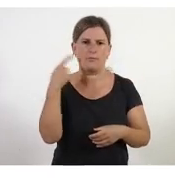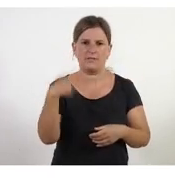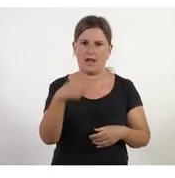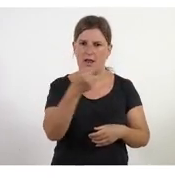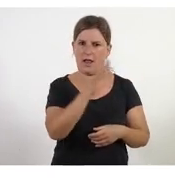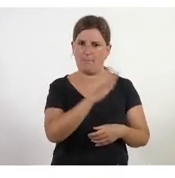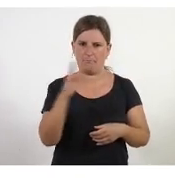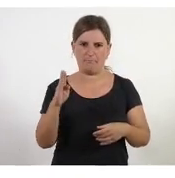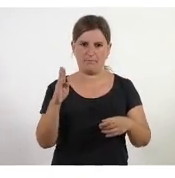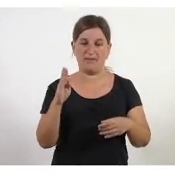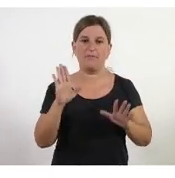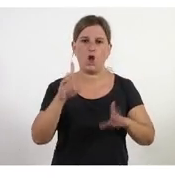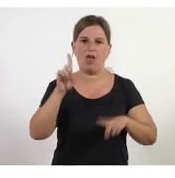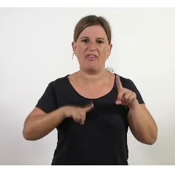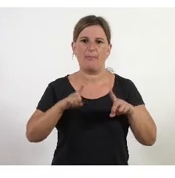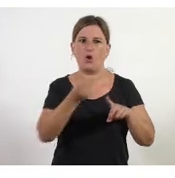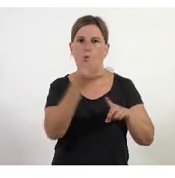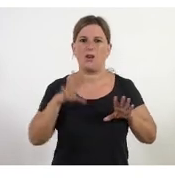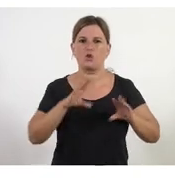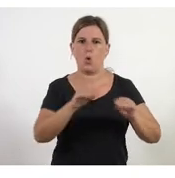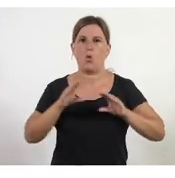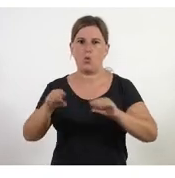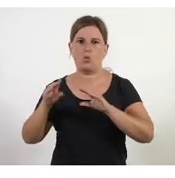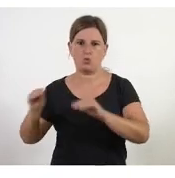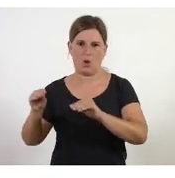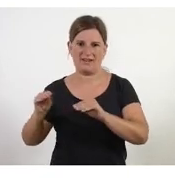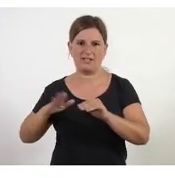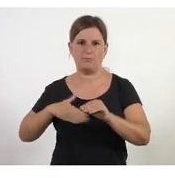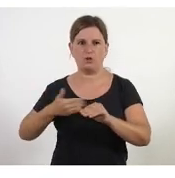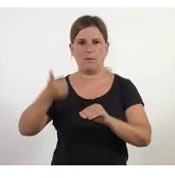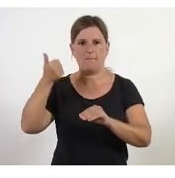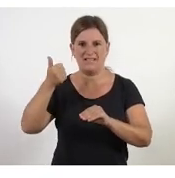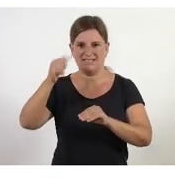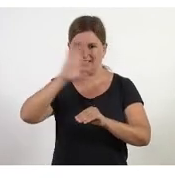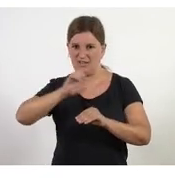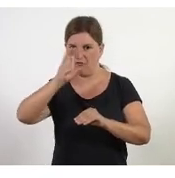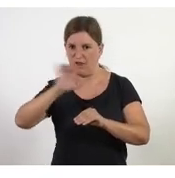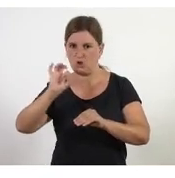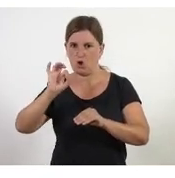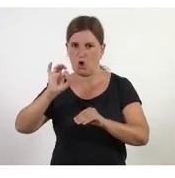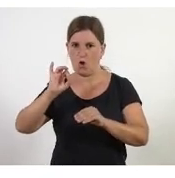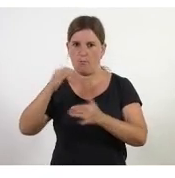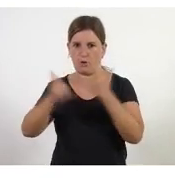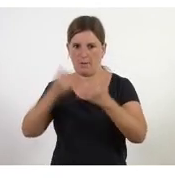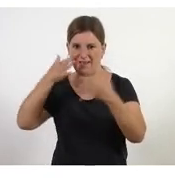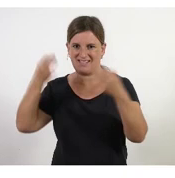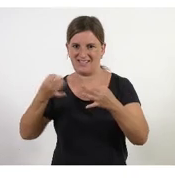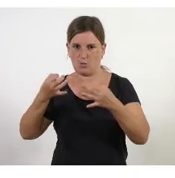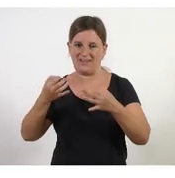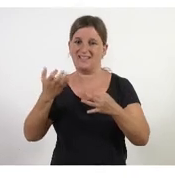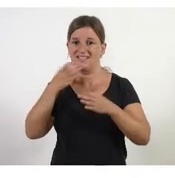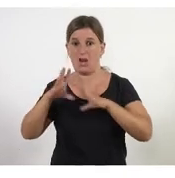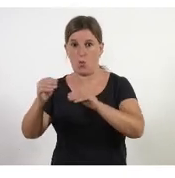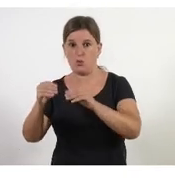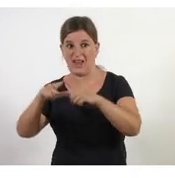impacte dintre del mercat. Dit això, la solució de Google, tant la solució de Google com la solució de